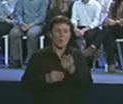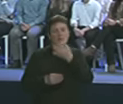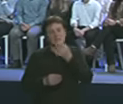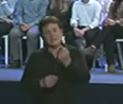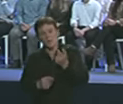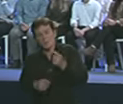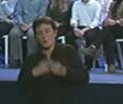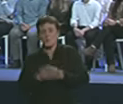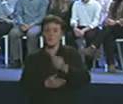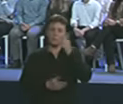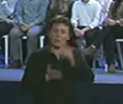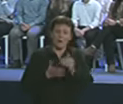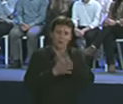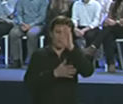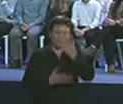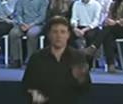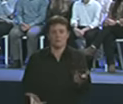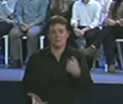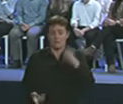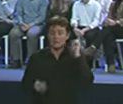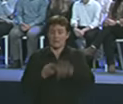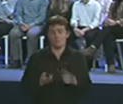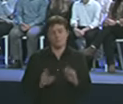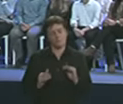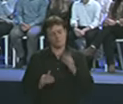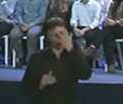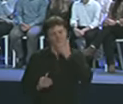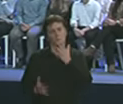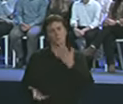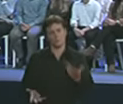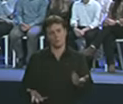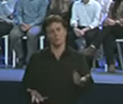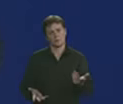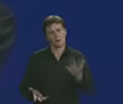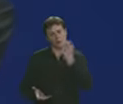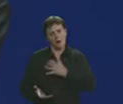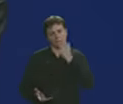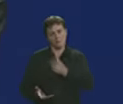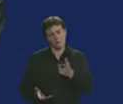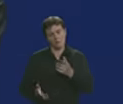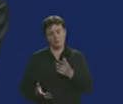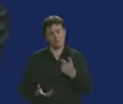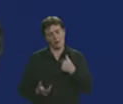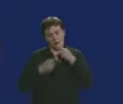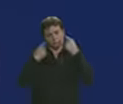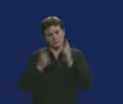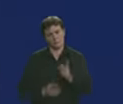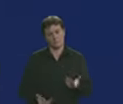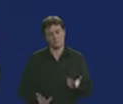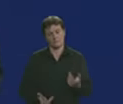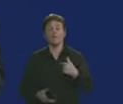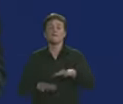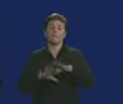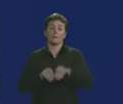et demain, ça va encore changer. Si le sujet n'était pas aussi dramatique, on pourrait en sourire.